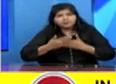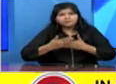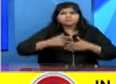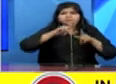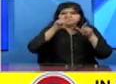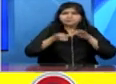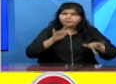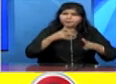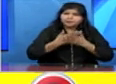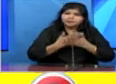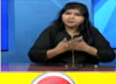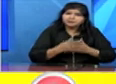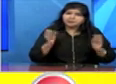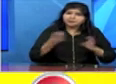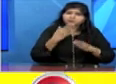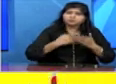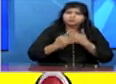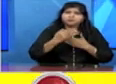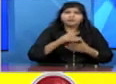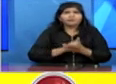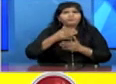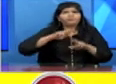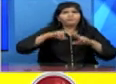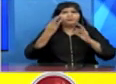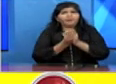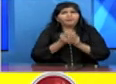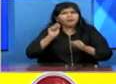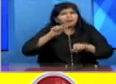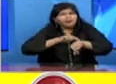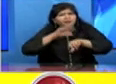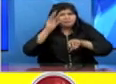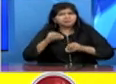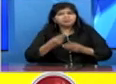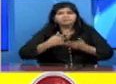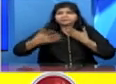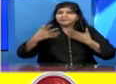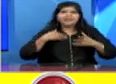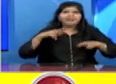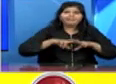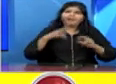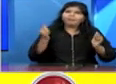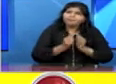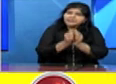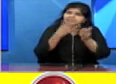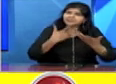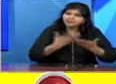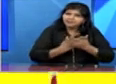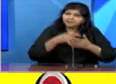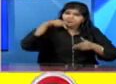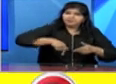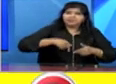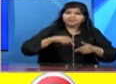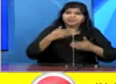रिश्तों को तरोताजा करने का है। एक प्रकार से ये समय हमें यह भी बताता है कि